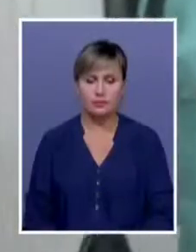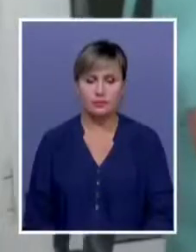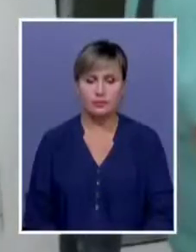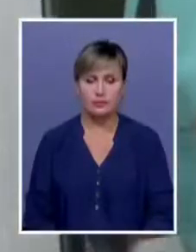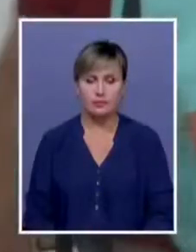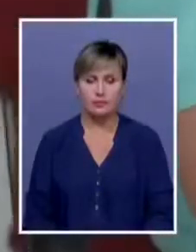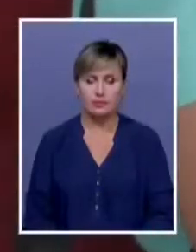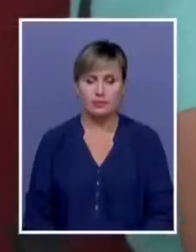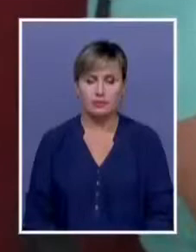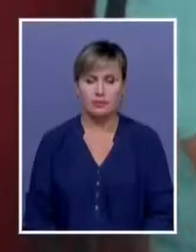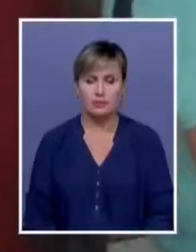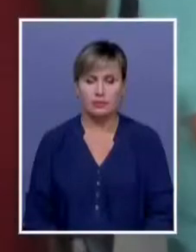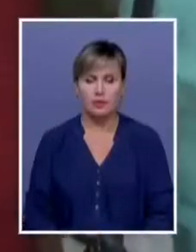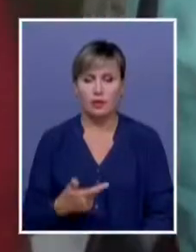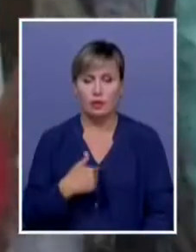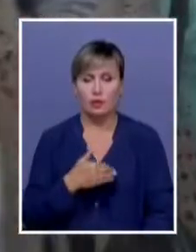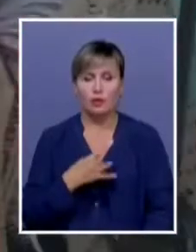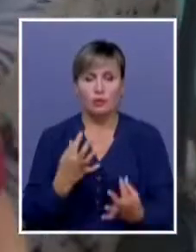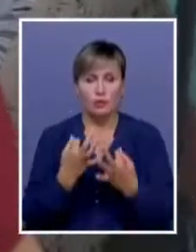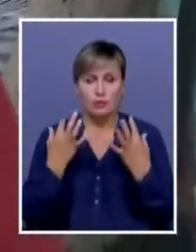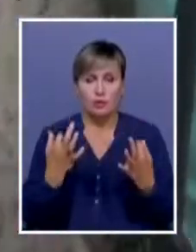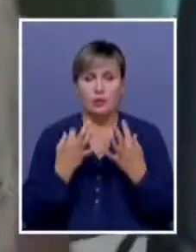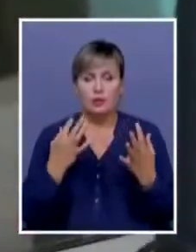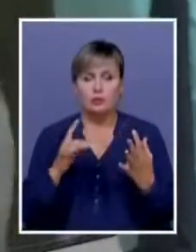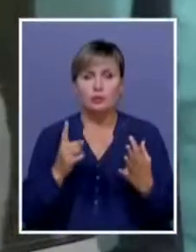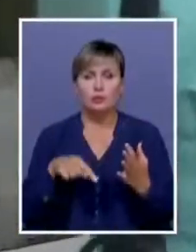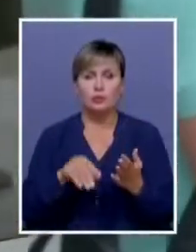Я хочу получить объяснение. Нет, у меня и телефона нет,